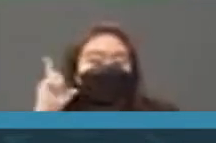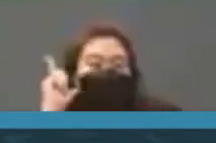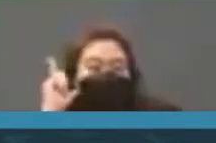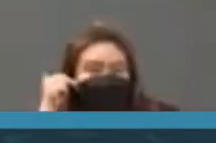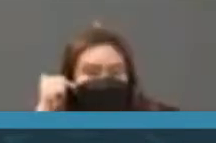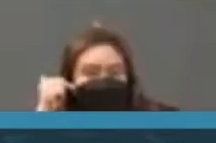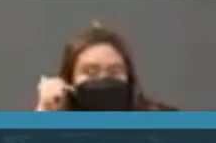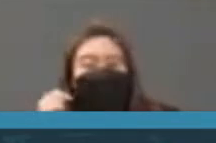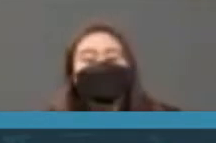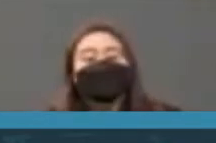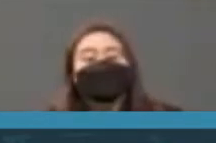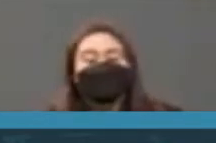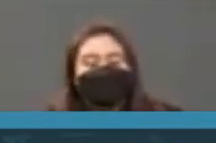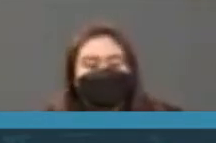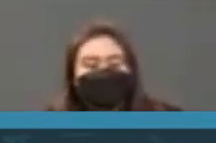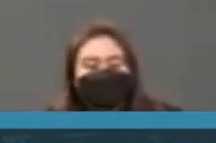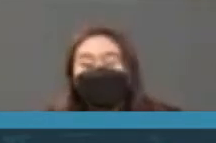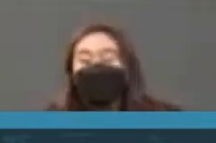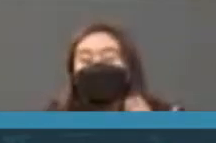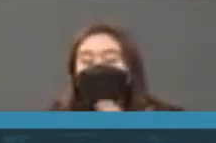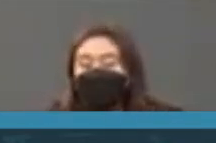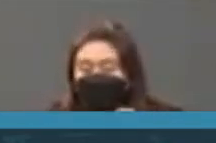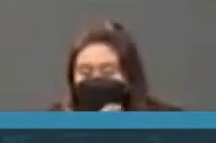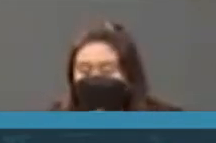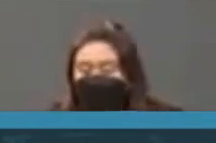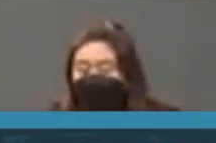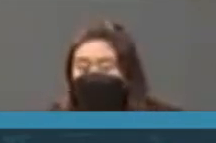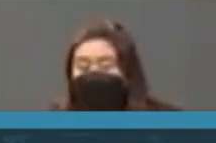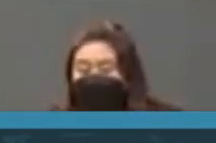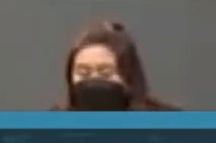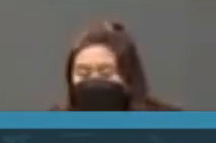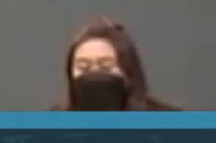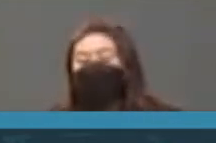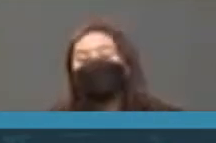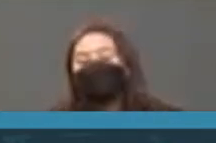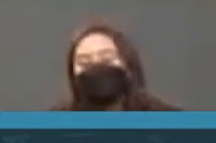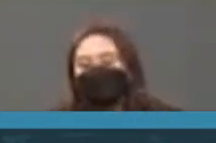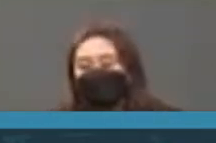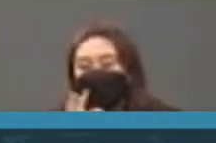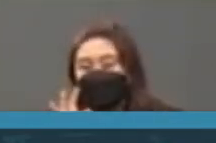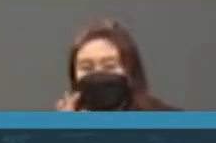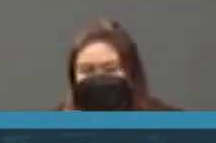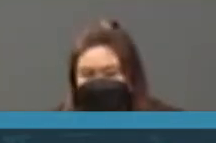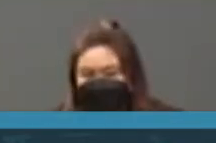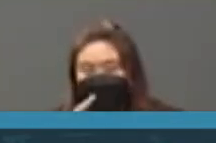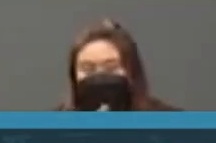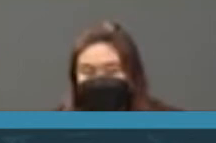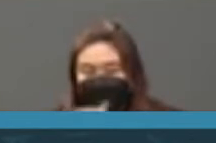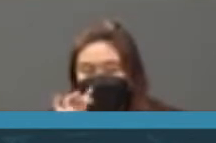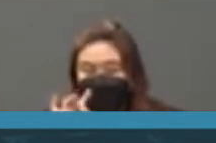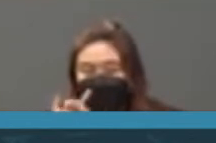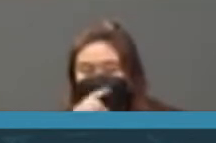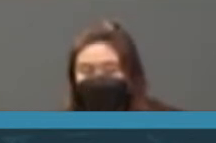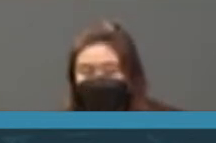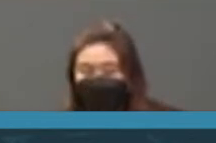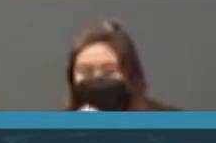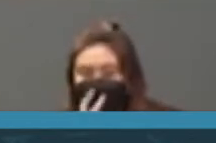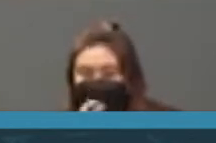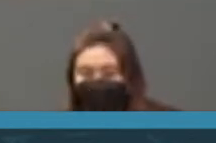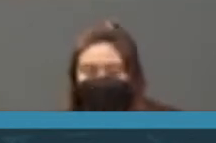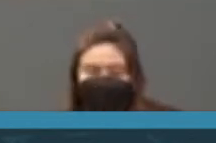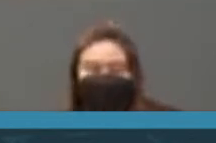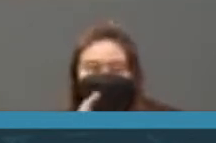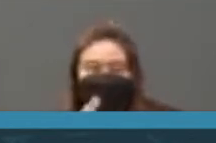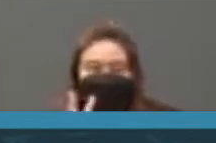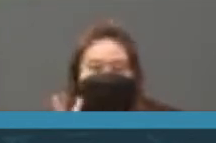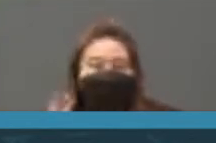รุณาธิคุณแล้วก็ยังระลึกถึงพระองค์ตลอดจริงๆถ้าเรามองพระองค์ก็พูดอยู่เสมอว่าความสามัคคีความรักกันดูแลซึ่งกันและกันเรา